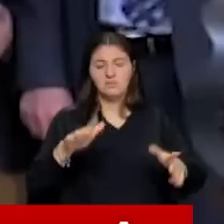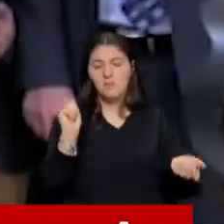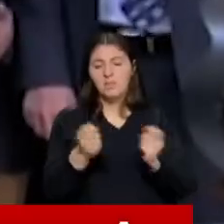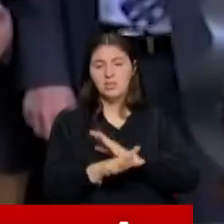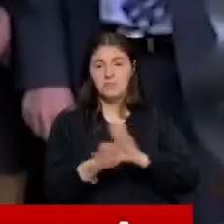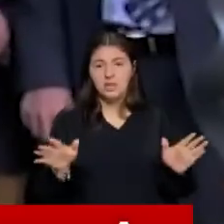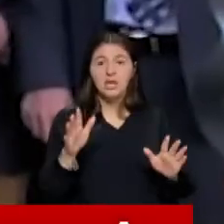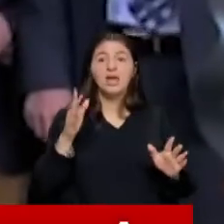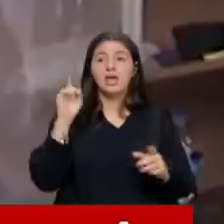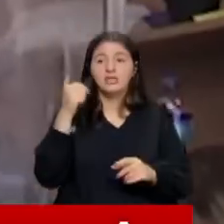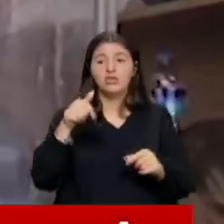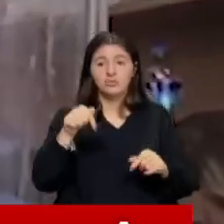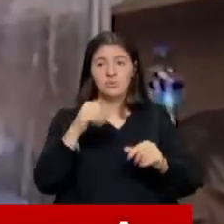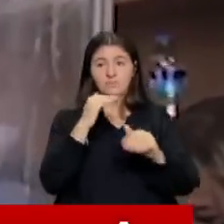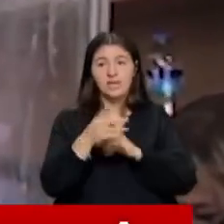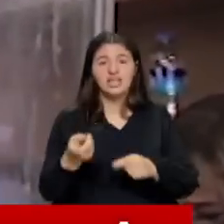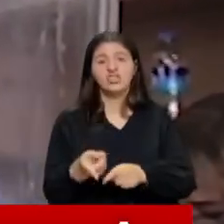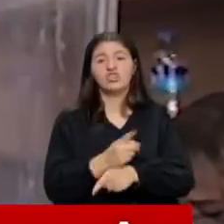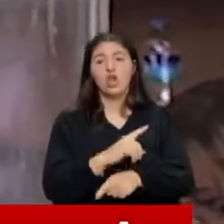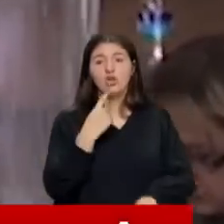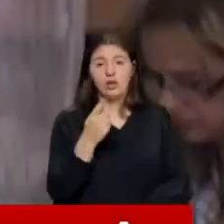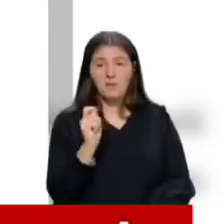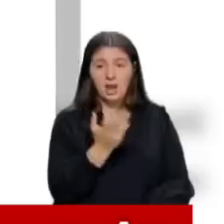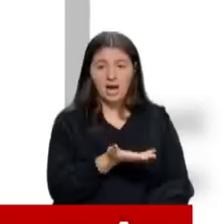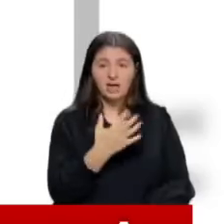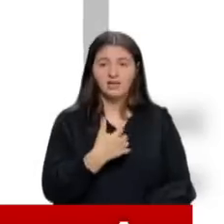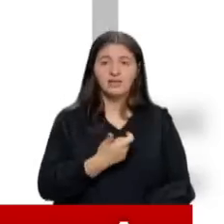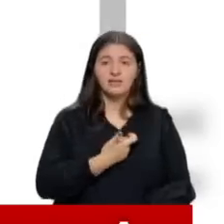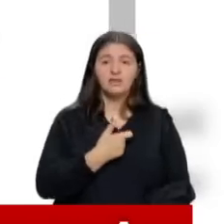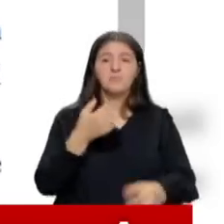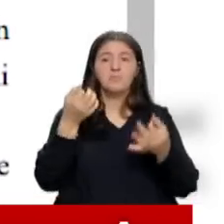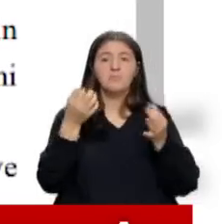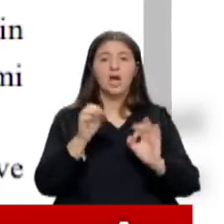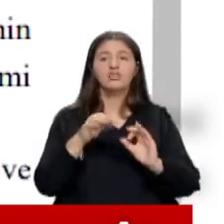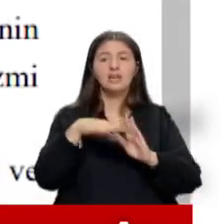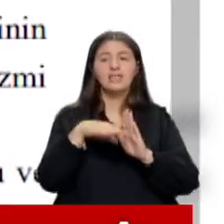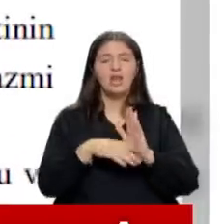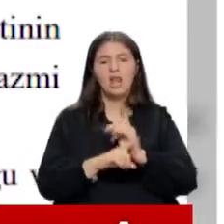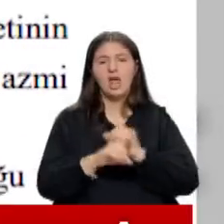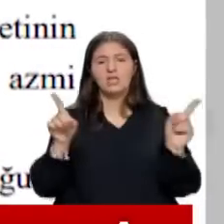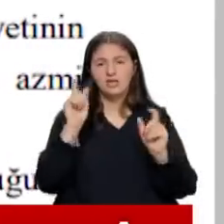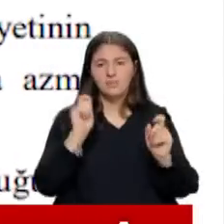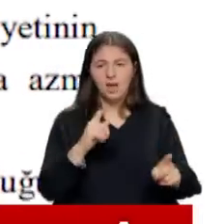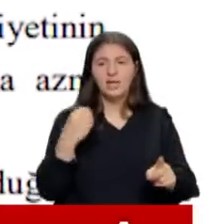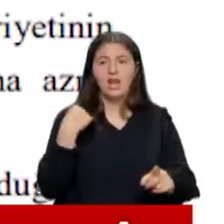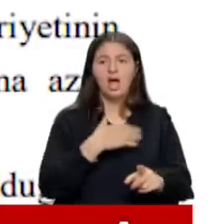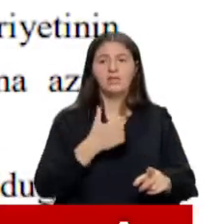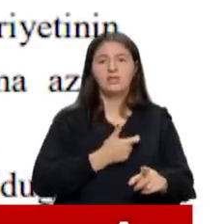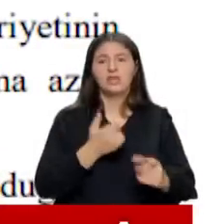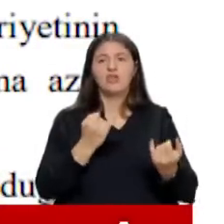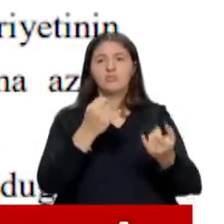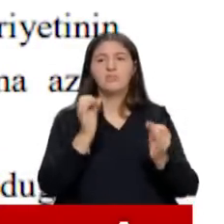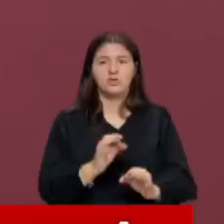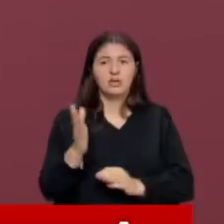de değiştirildi iktidar Şimdi milletin çeşitliliğine vurgu yaparak anayasanın başlangıç ilkelerine itiraz ederek yeni anayasa